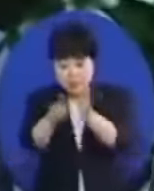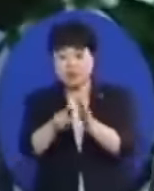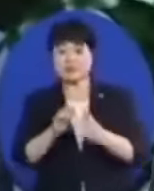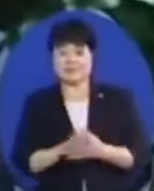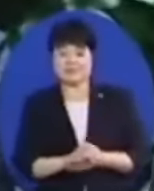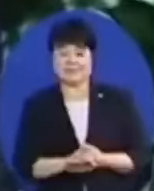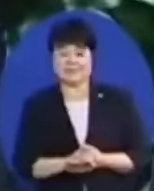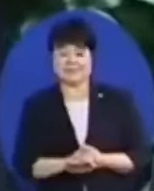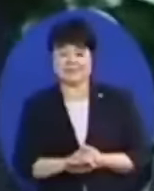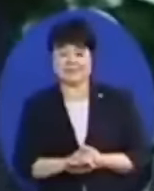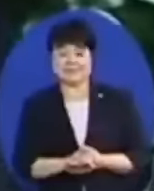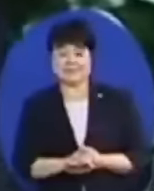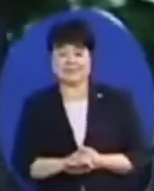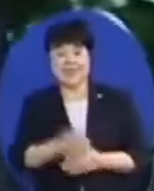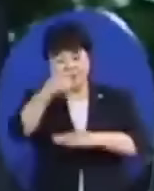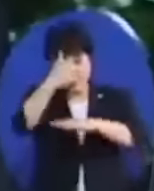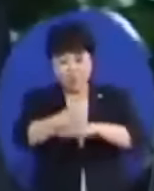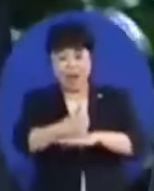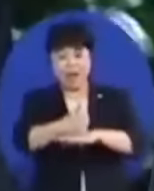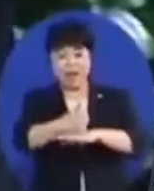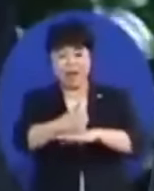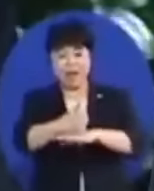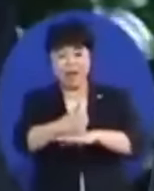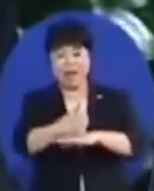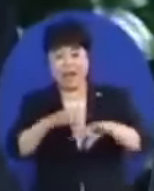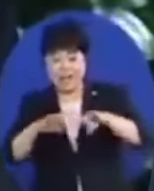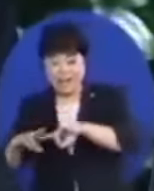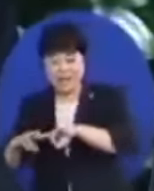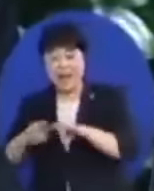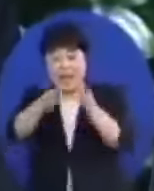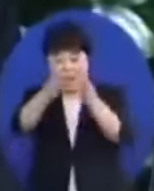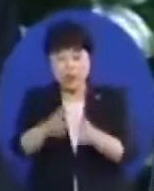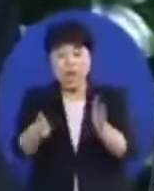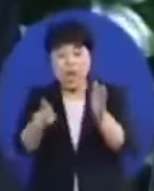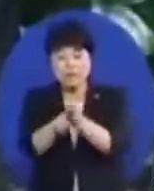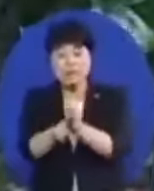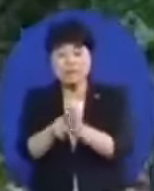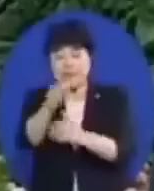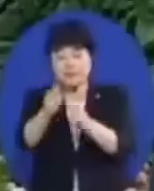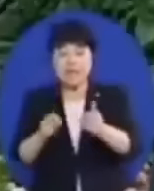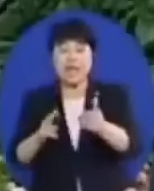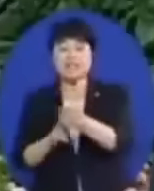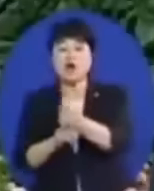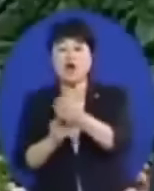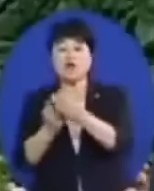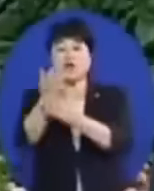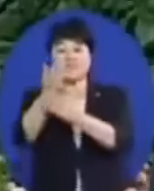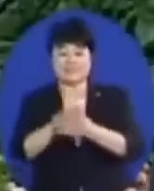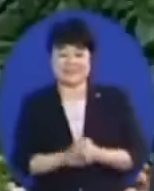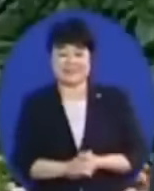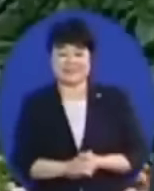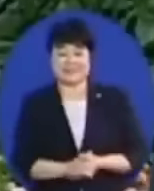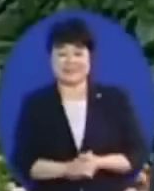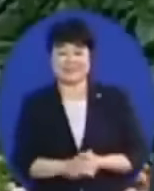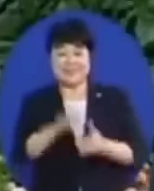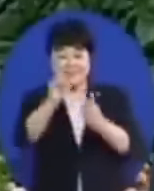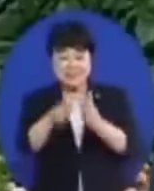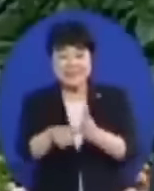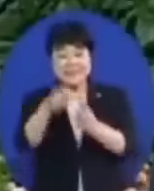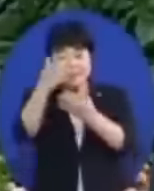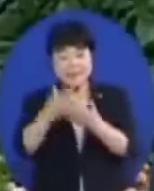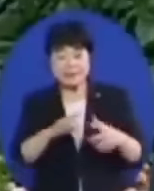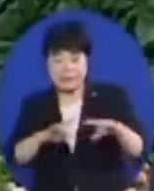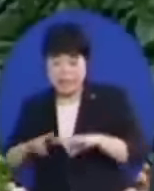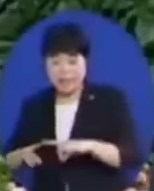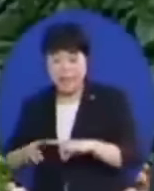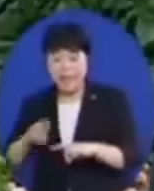믿었습니다. 그 결과에 레마를 통한 믿음을 통해서 하나님의 기적이 일어났던 것입니다. 그때 그가 받은